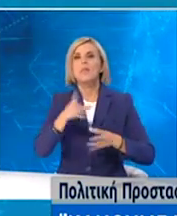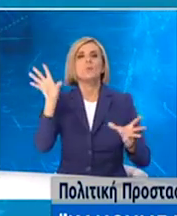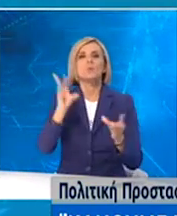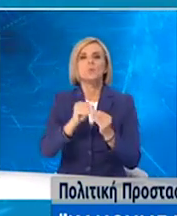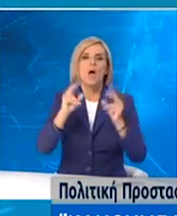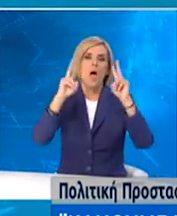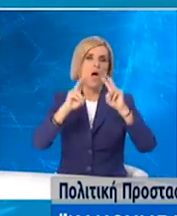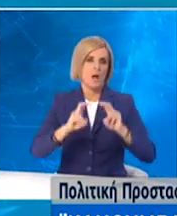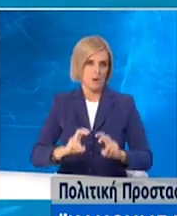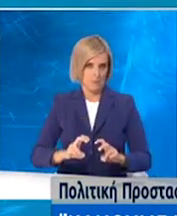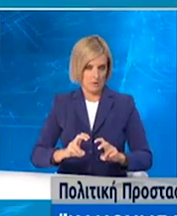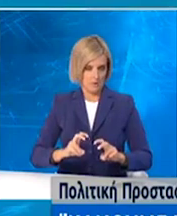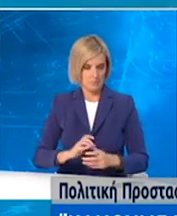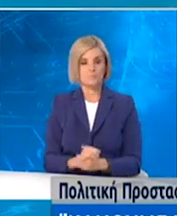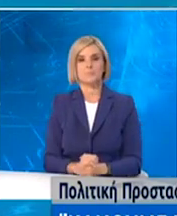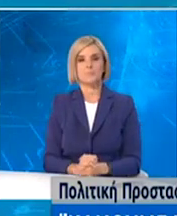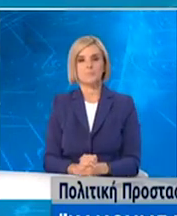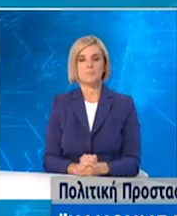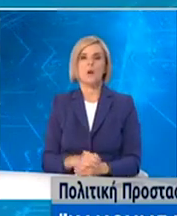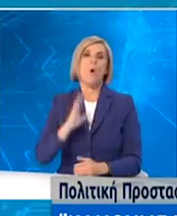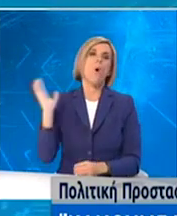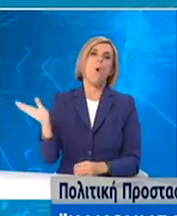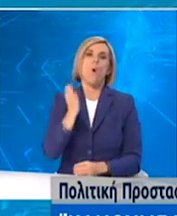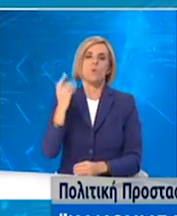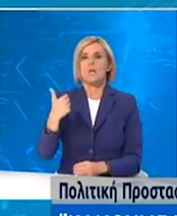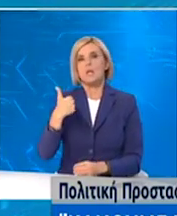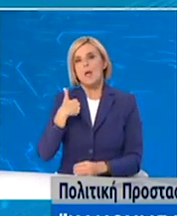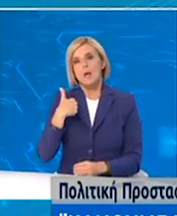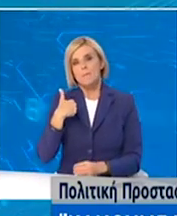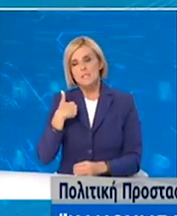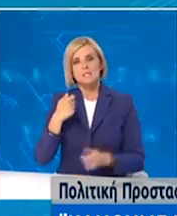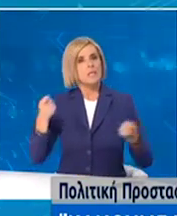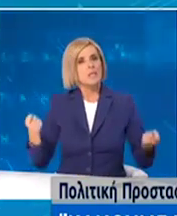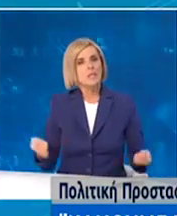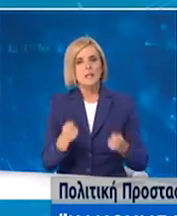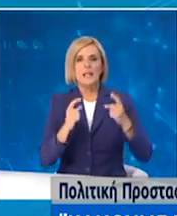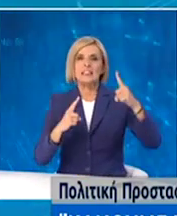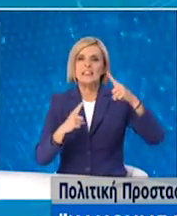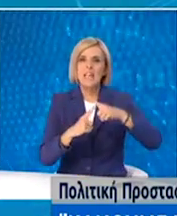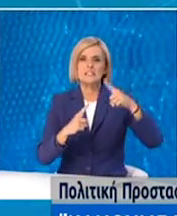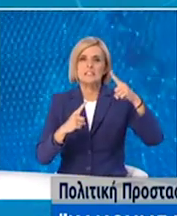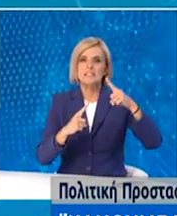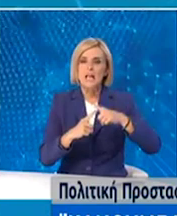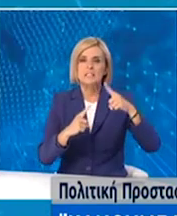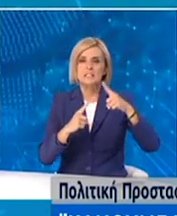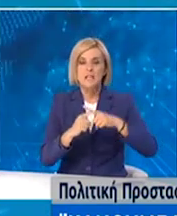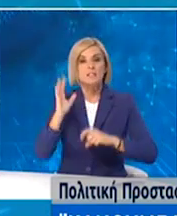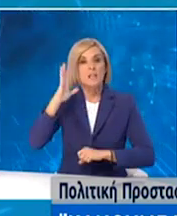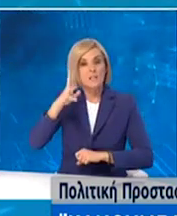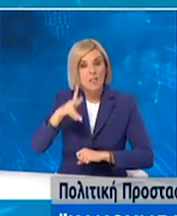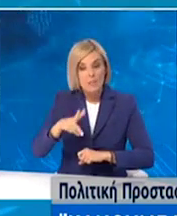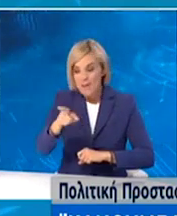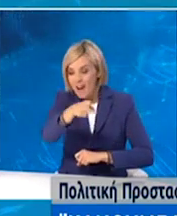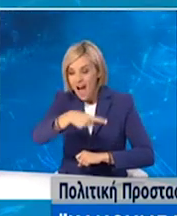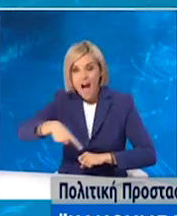ρωτήσω, όταν διενεργούμε αισθητά αυξημένα τεστ κάποιες ημέρες, καταλήγουμε σε